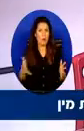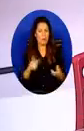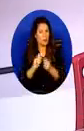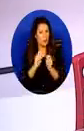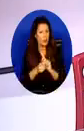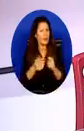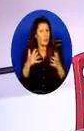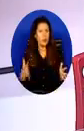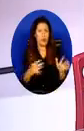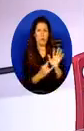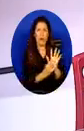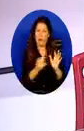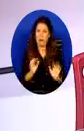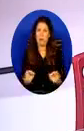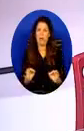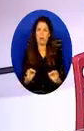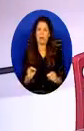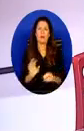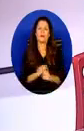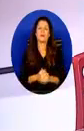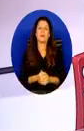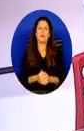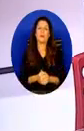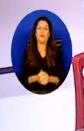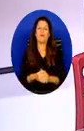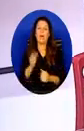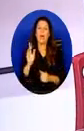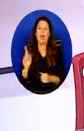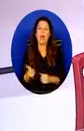מאוד דרמטיים, okay. באמת אין צורך, או אין צורך בכוח וכולי וכולי וכולי,